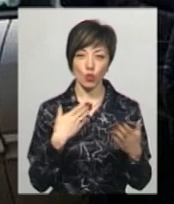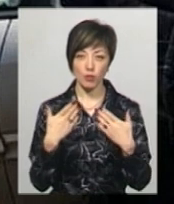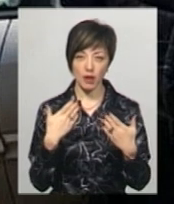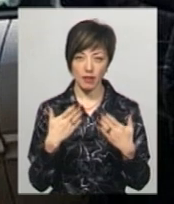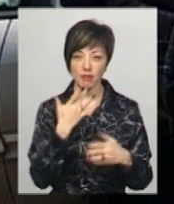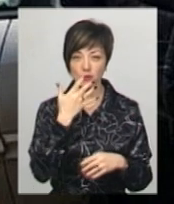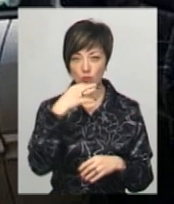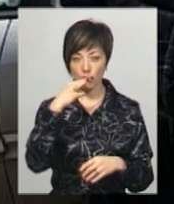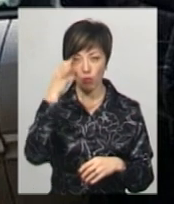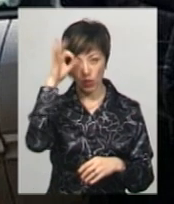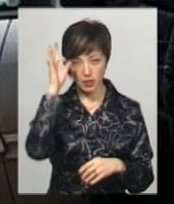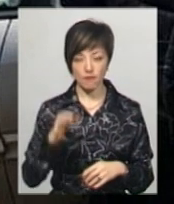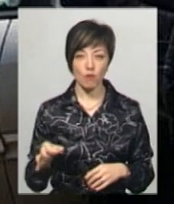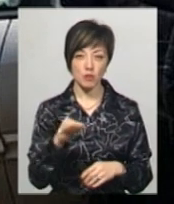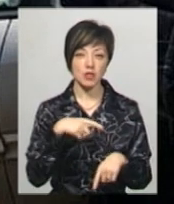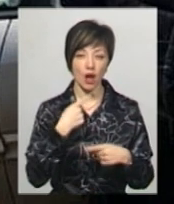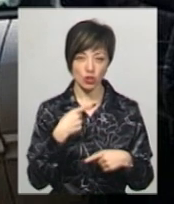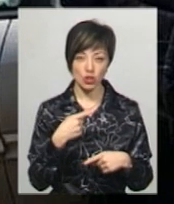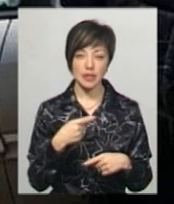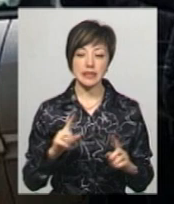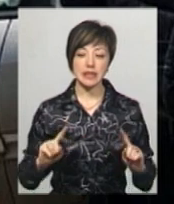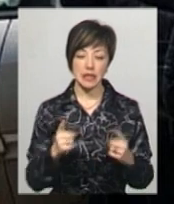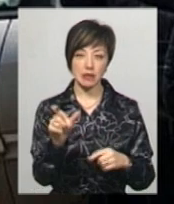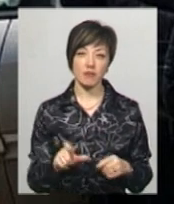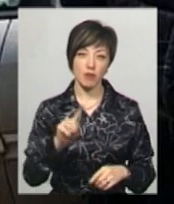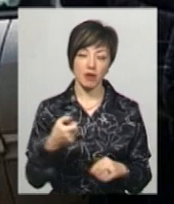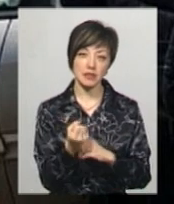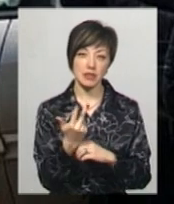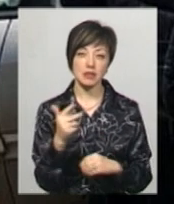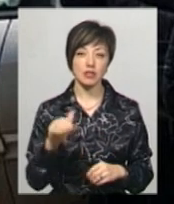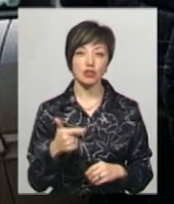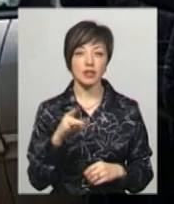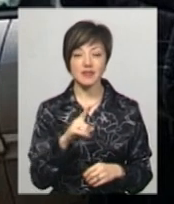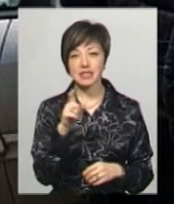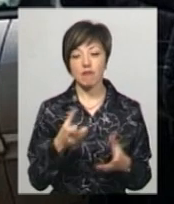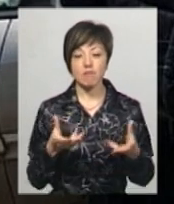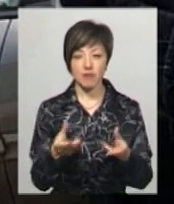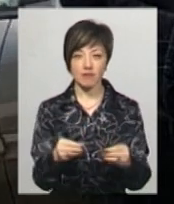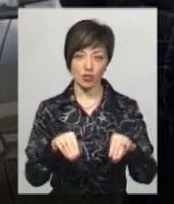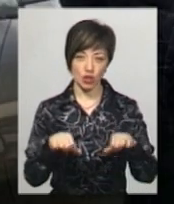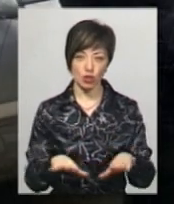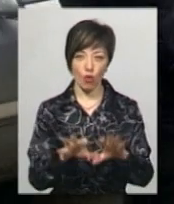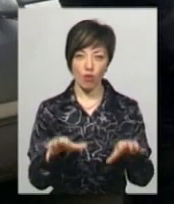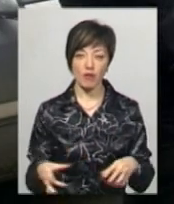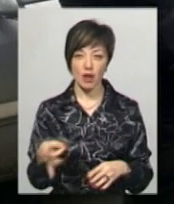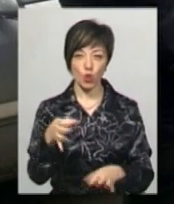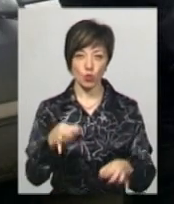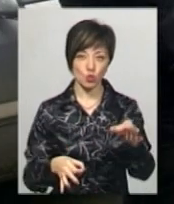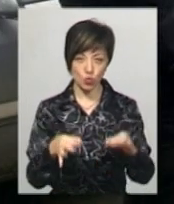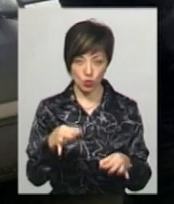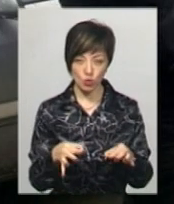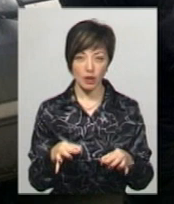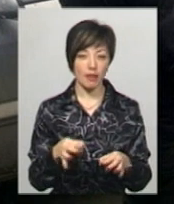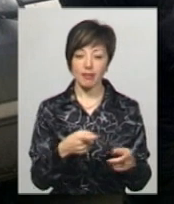комунікацій Нацполіції в області Олег Поворознюк каже, затриманий вимагав 13 тисяч гривень за вплив на рішення голови районного суду